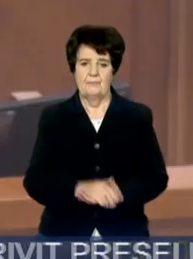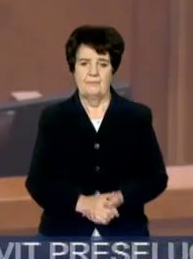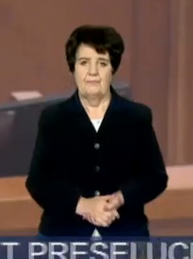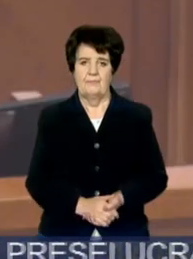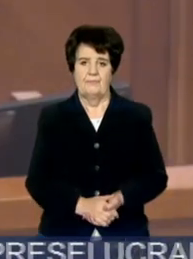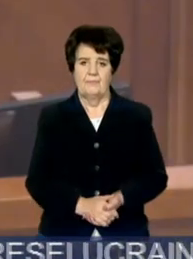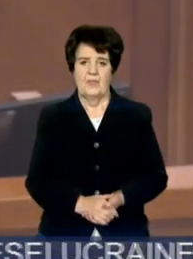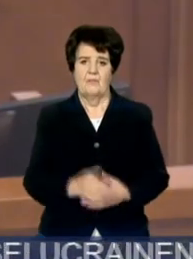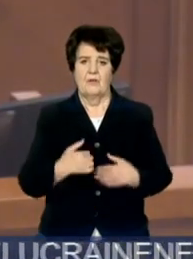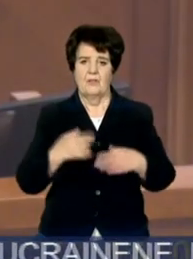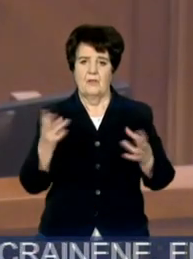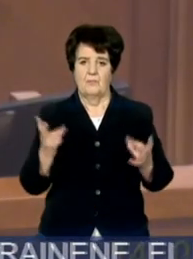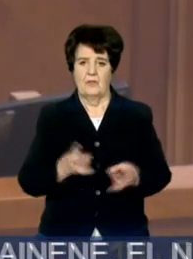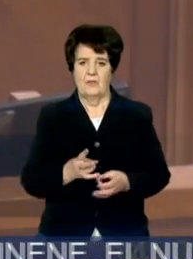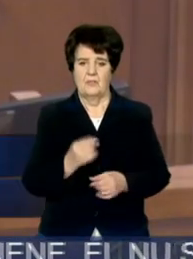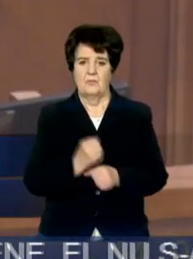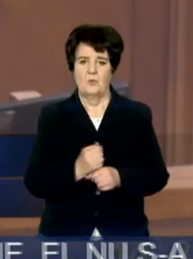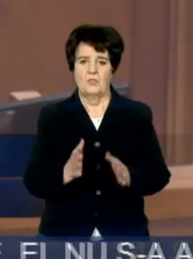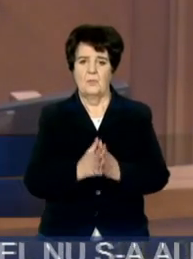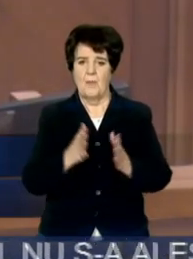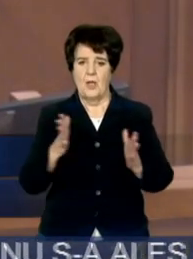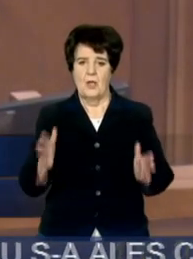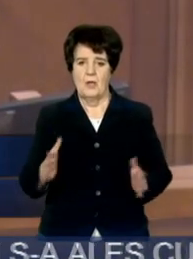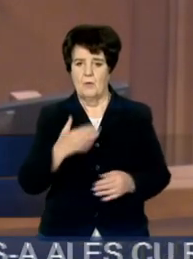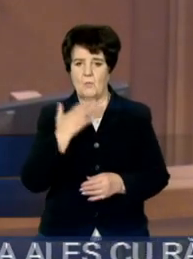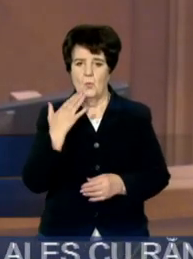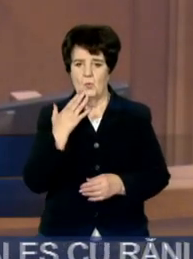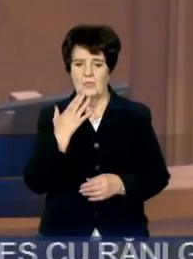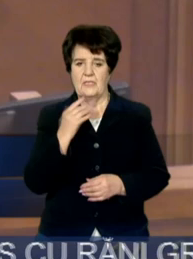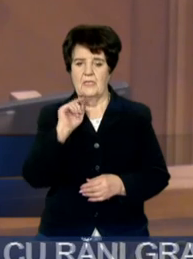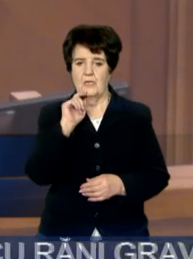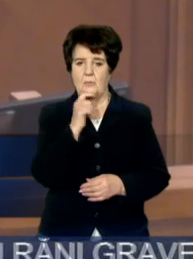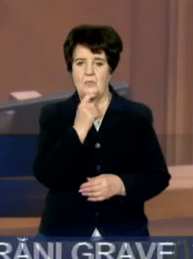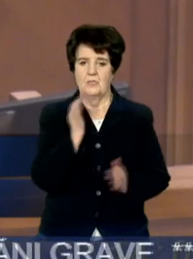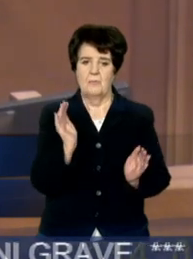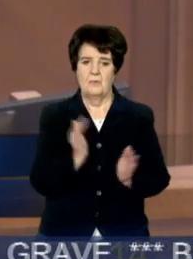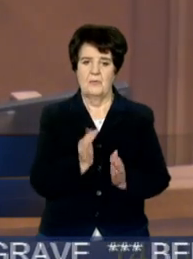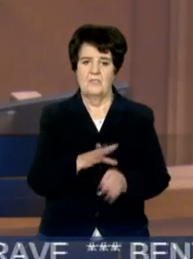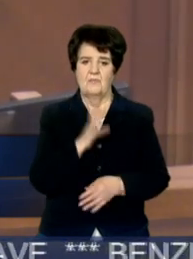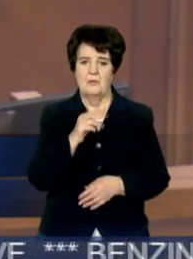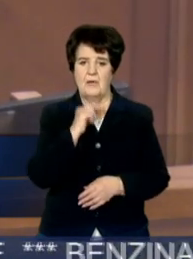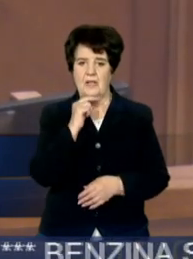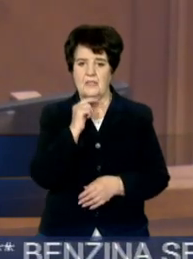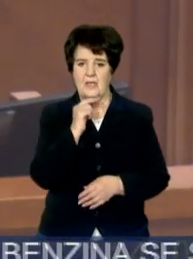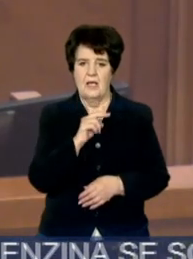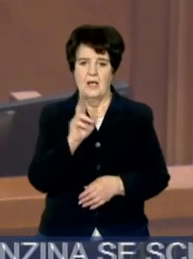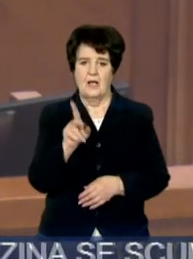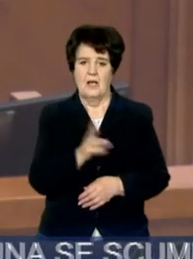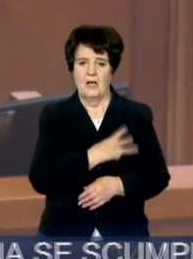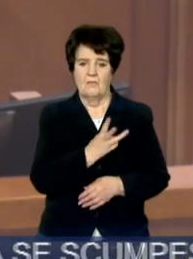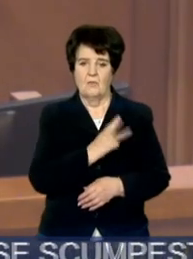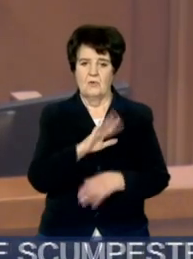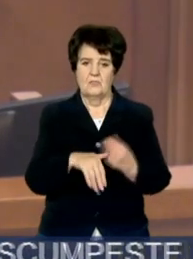va trebui să muncim mai mult să economisim un pic să fim atenți la cei care vor să